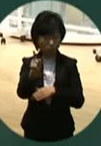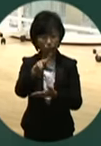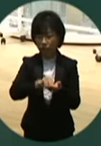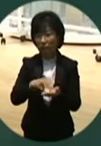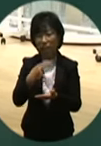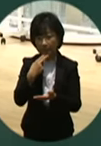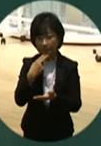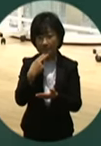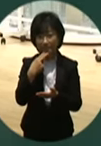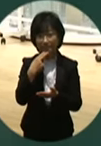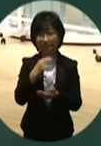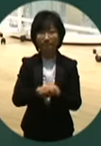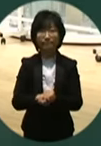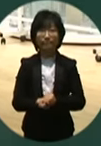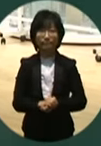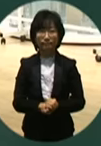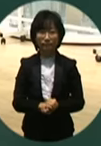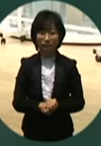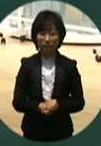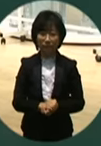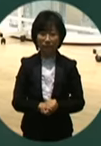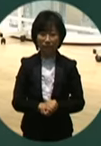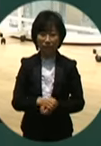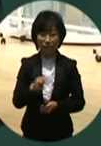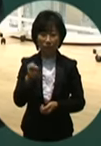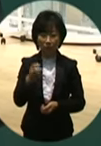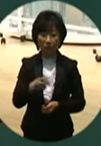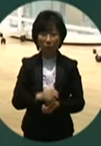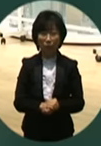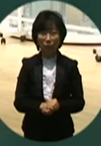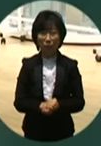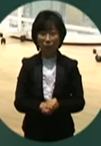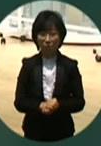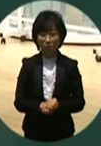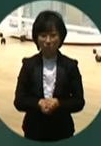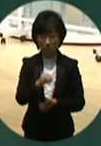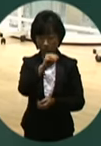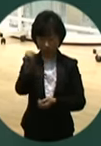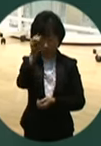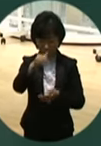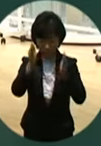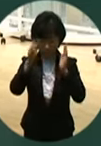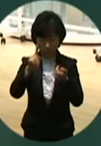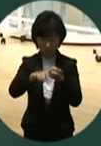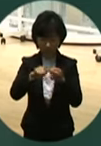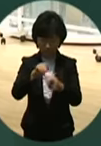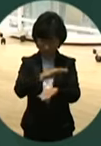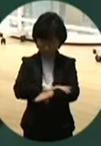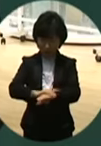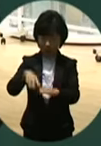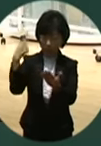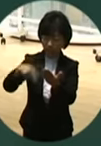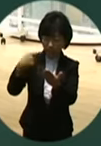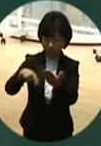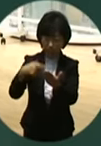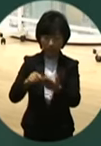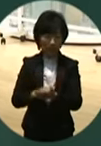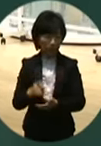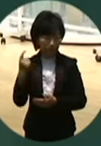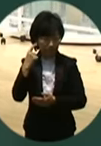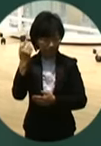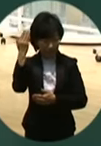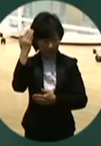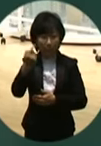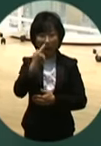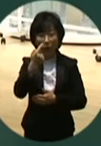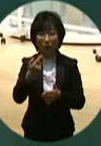problem theologically. 그리고 뭐 좋은 그 공부를 가르치고 뭐 우리가 많이 배웠죠. And they teach very good education, and I learned a lot. 근데